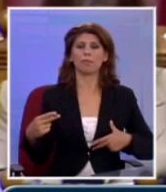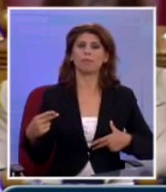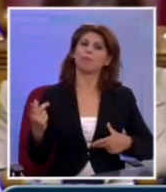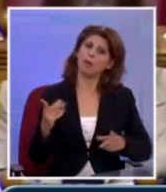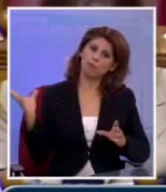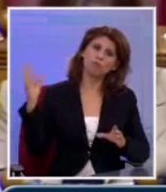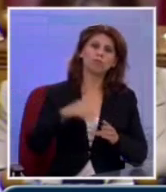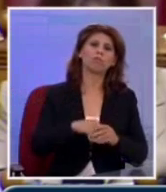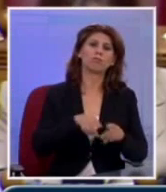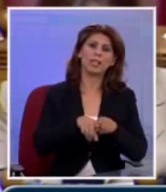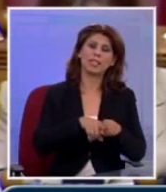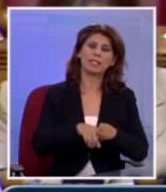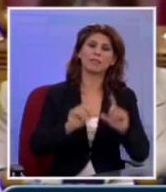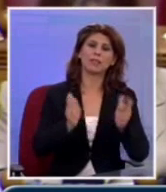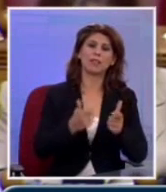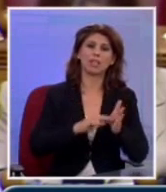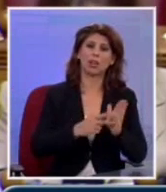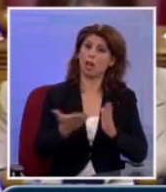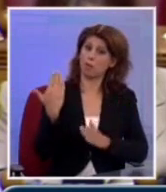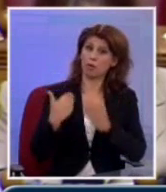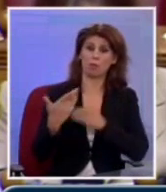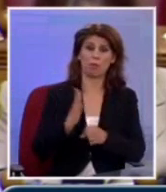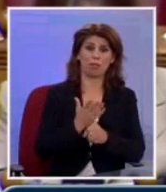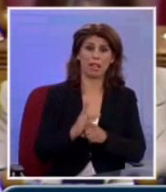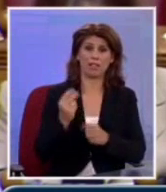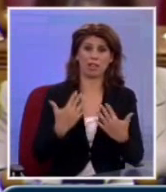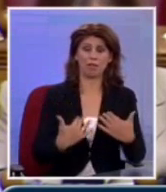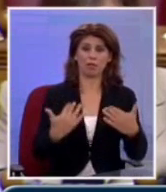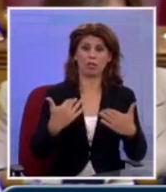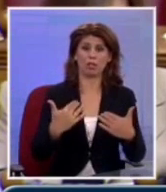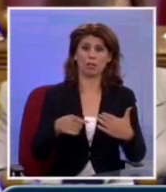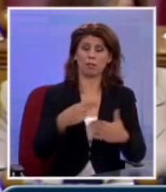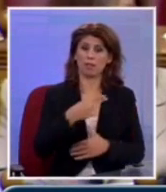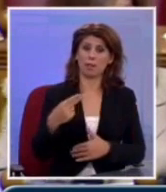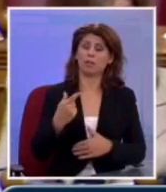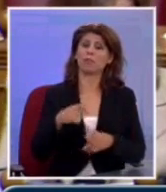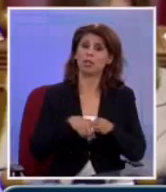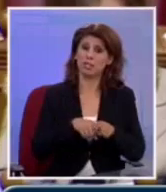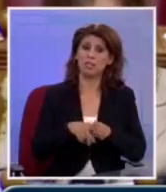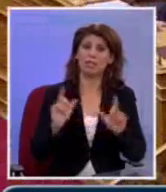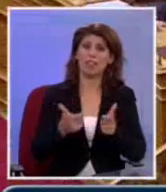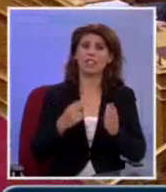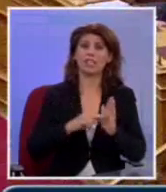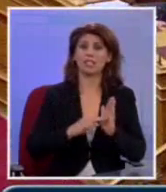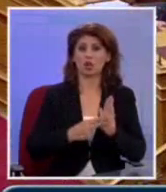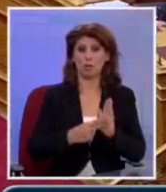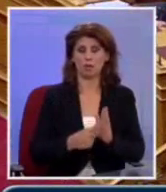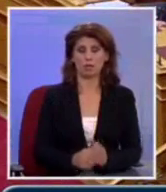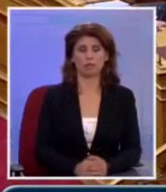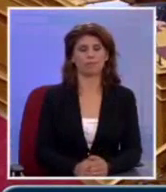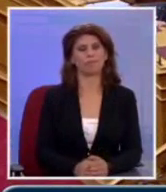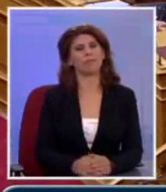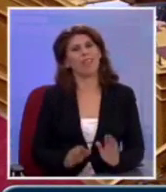οικονομία. Και έχουμε προηγούμενα που είχαμε διάλυση της Βουλής με επίκληση ζητημάτων εθνικής οικονομίας.